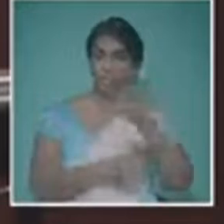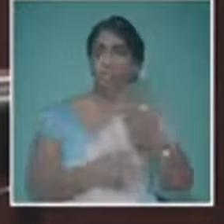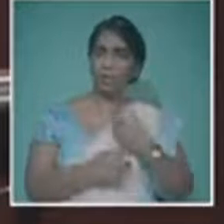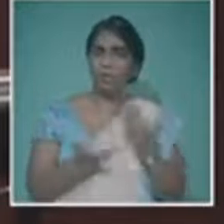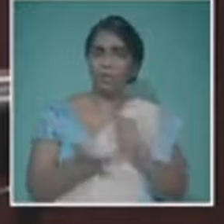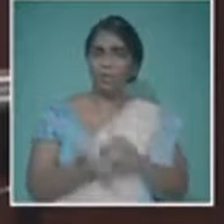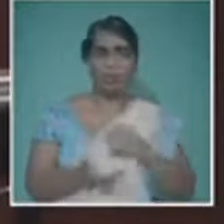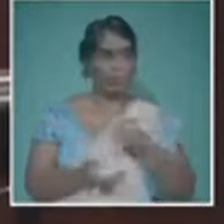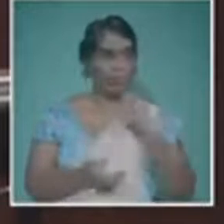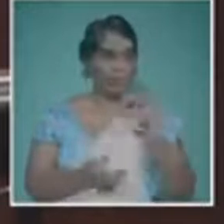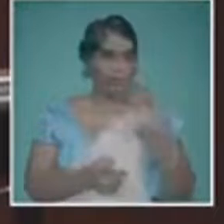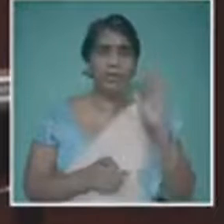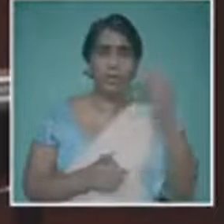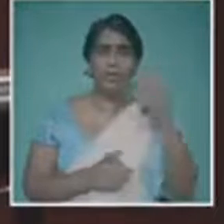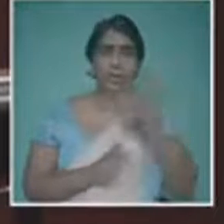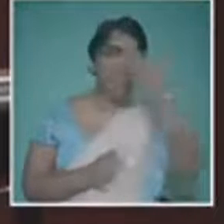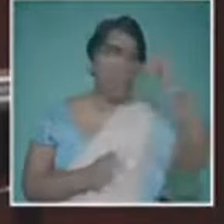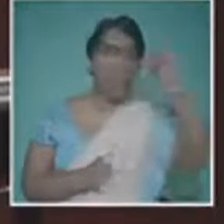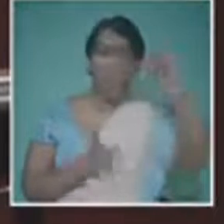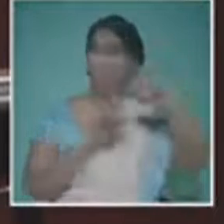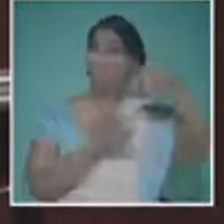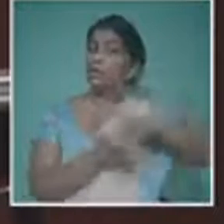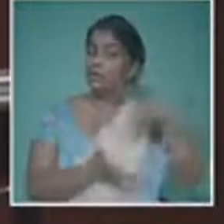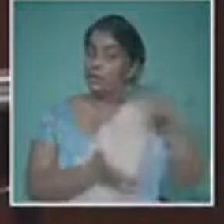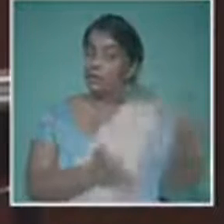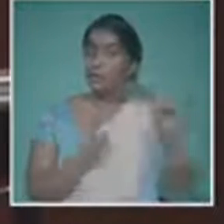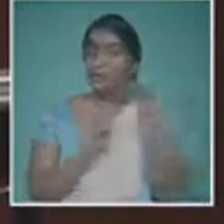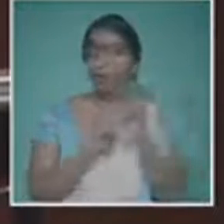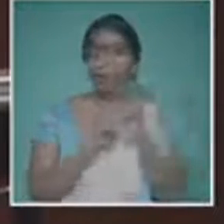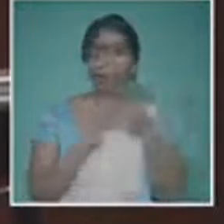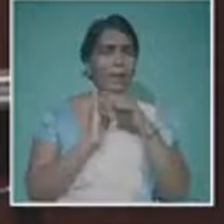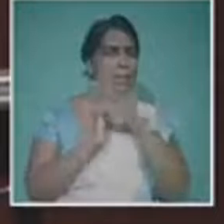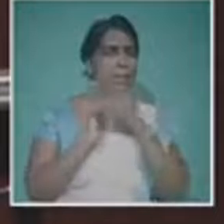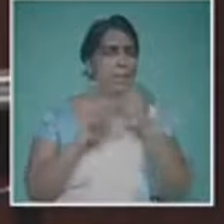விரும்புகின்றேன். முல்லைத்தீவு மாவட்டத்திலே புதுக்குடிப்பு பிரதேச செயலக பிரிவிலே